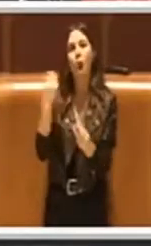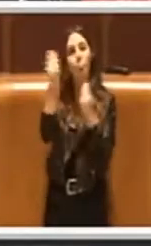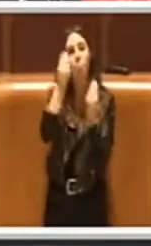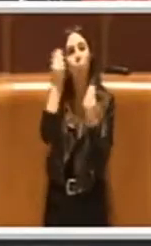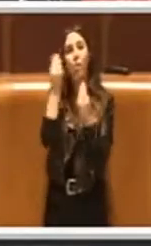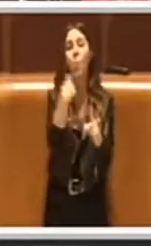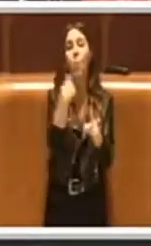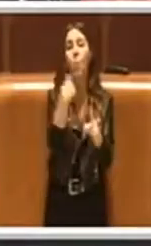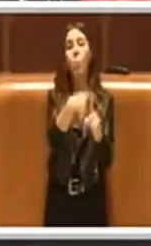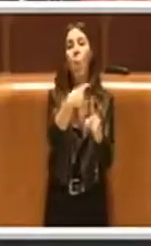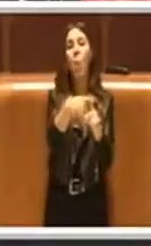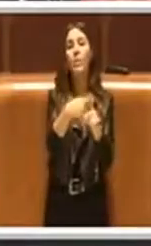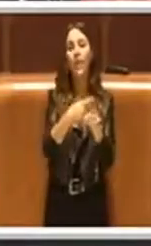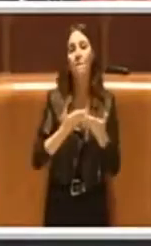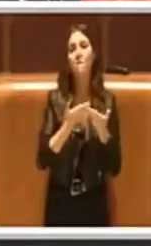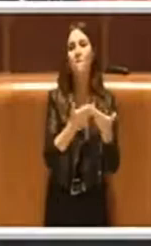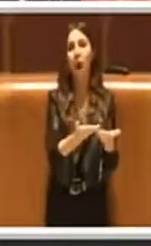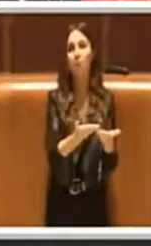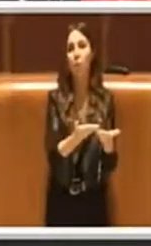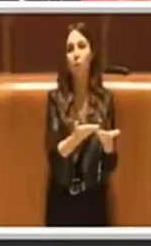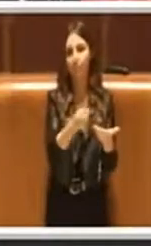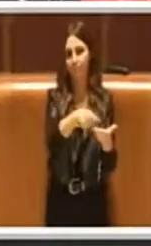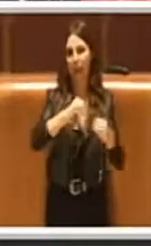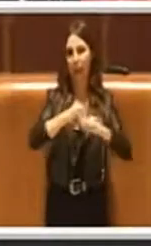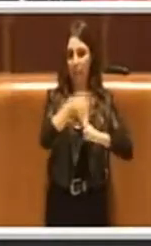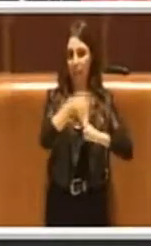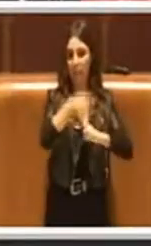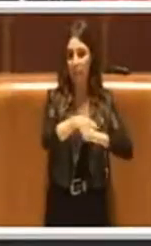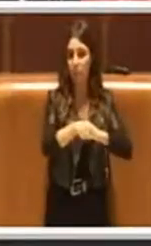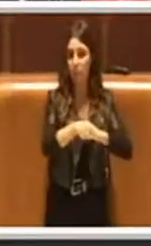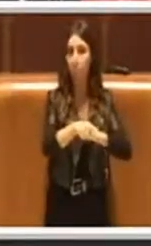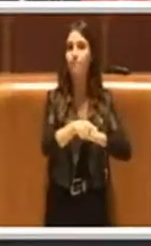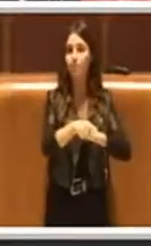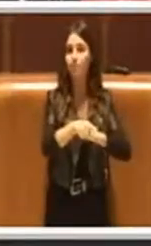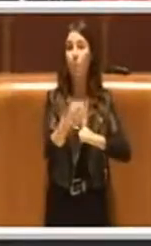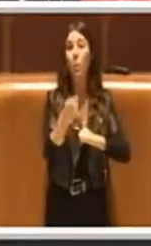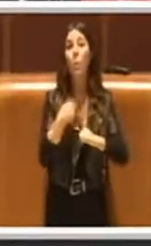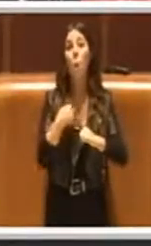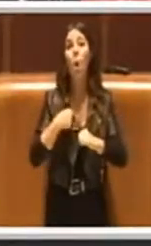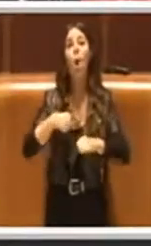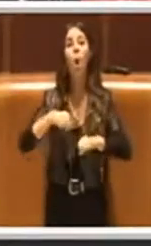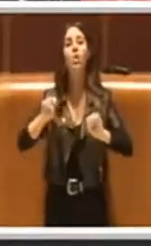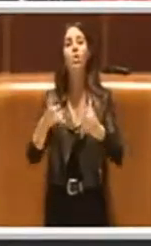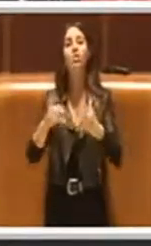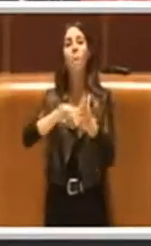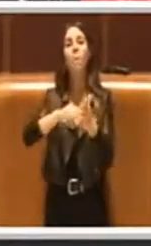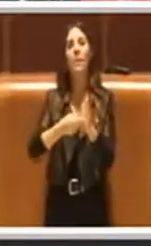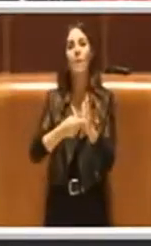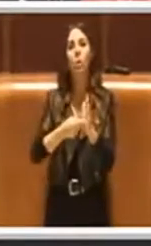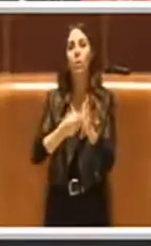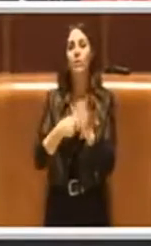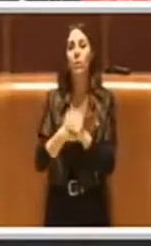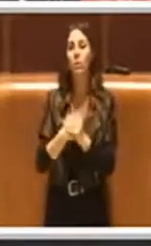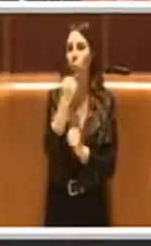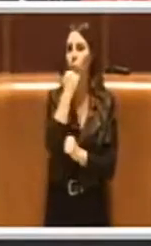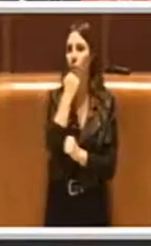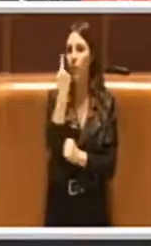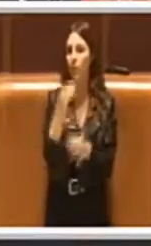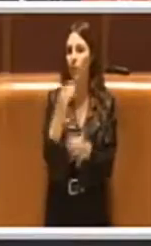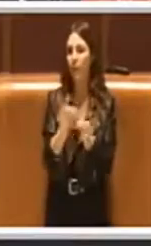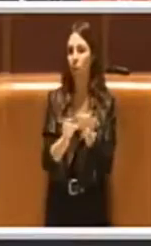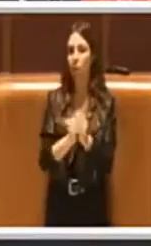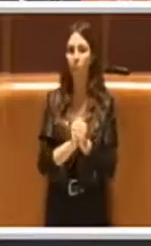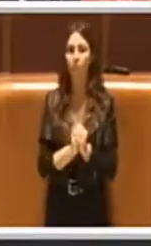della dell'amministrazione per questi 18 milioni scusate sono un istante